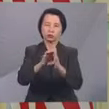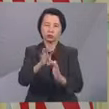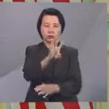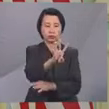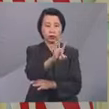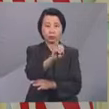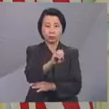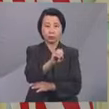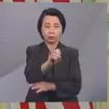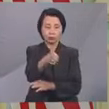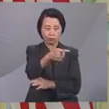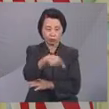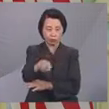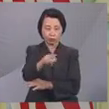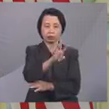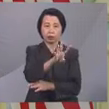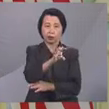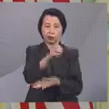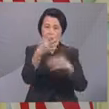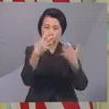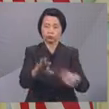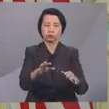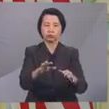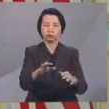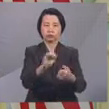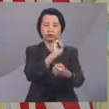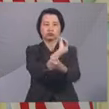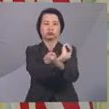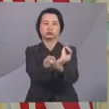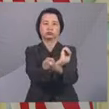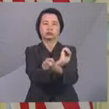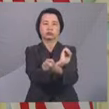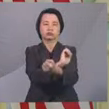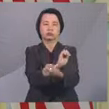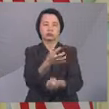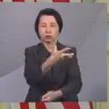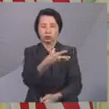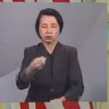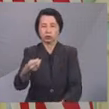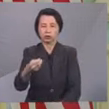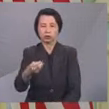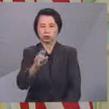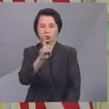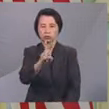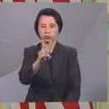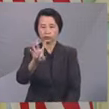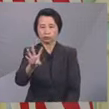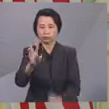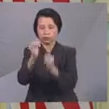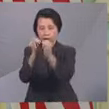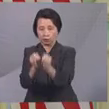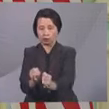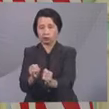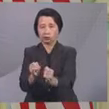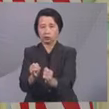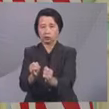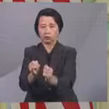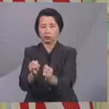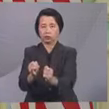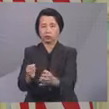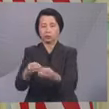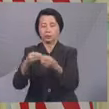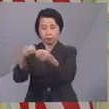40 individu telah pun direman, manakala 24 individu telah